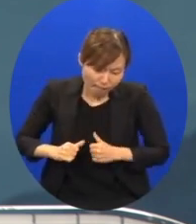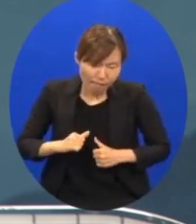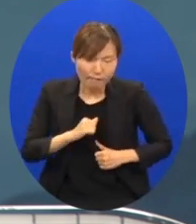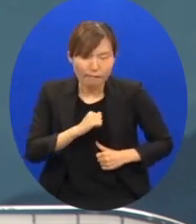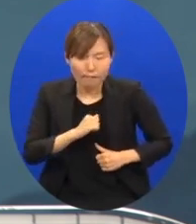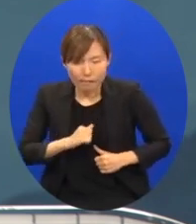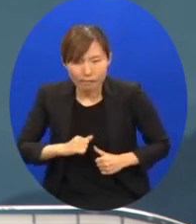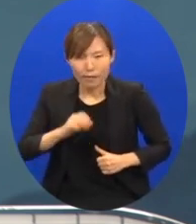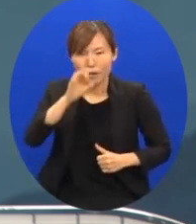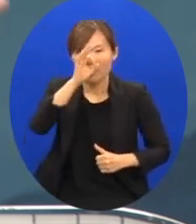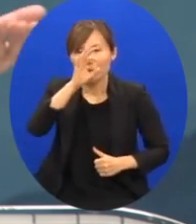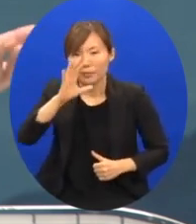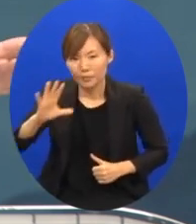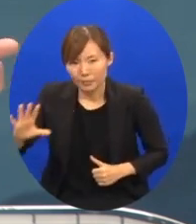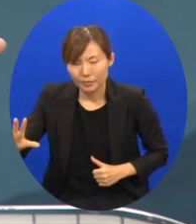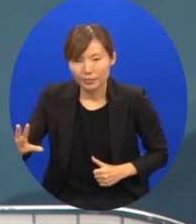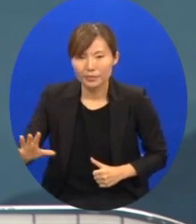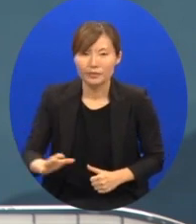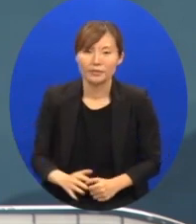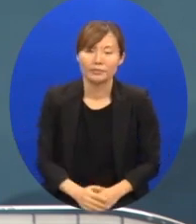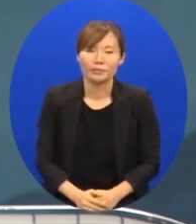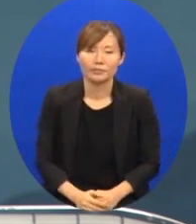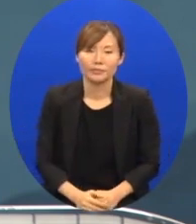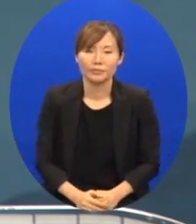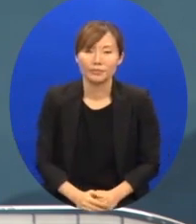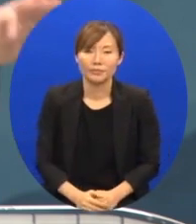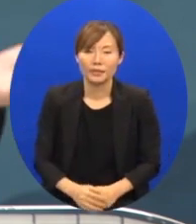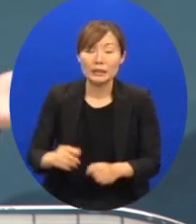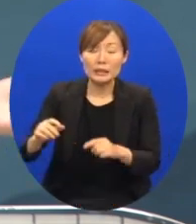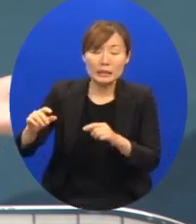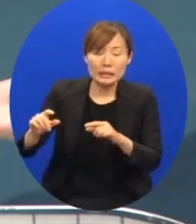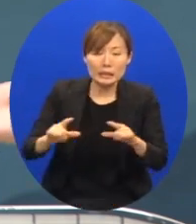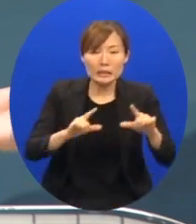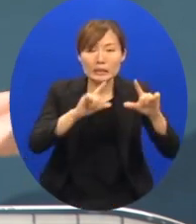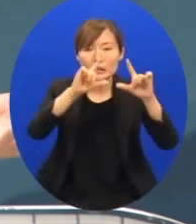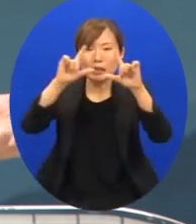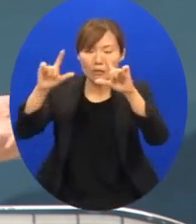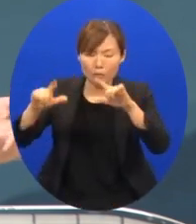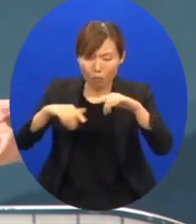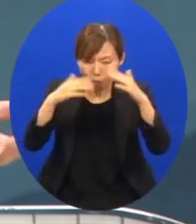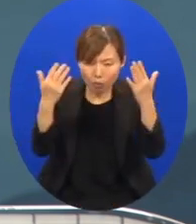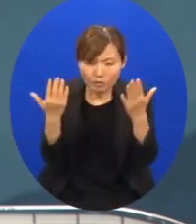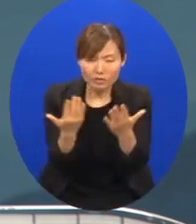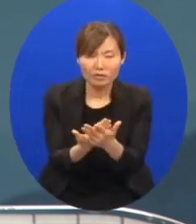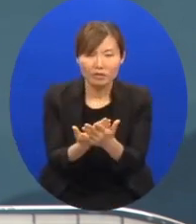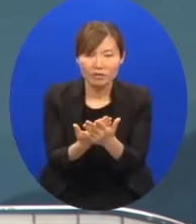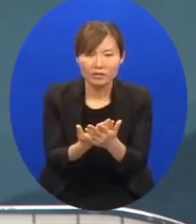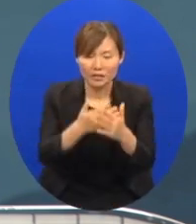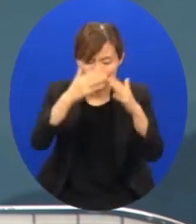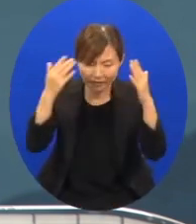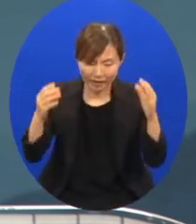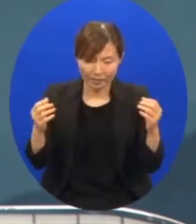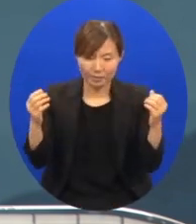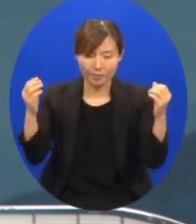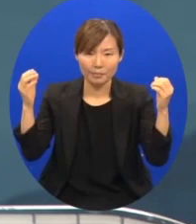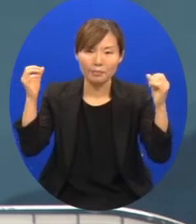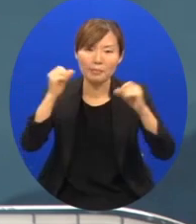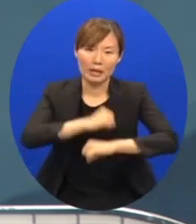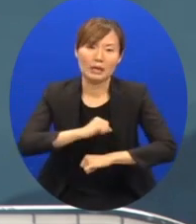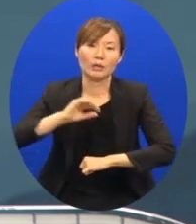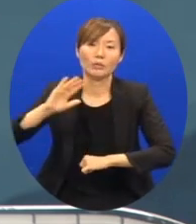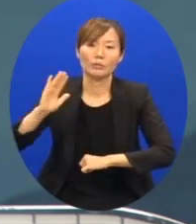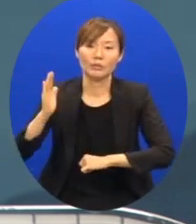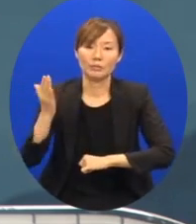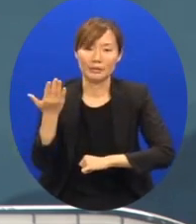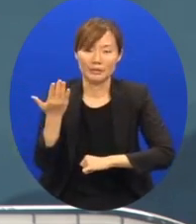그런 비참한 삶이 그 뒤따라 옵니다 삶 전체가 파멸에 이르게 되고 있어요 목회를